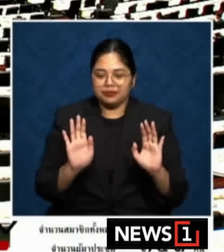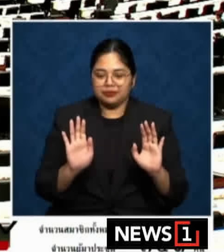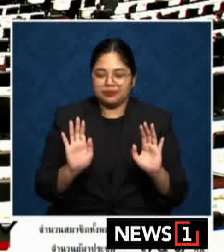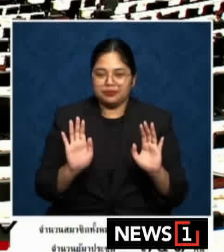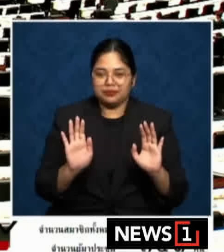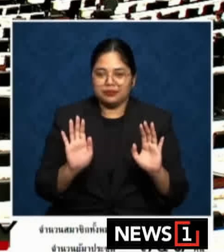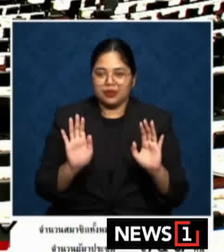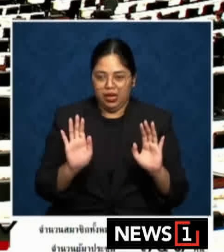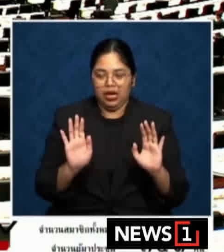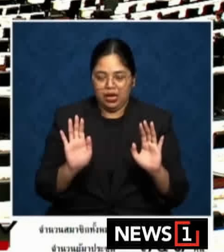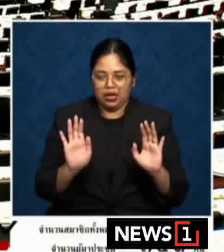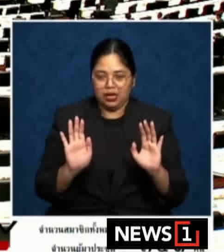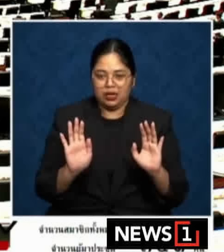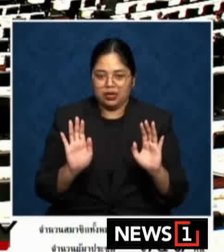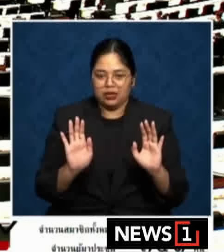เอาแล้วนะครับ